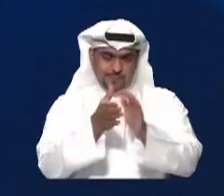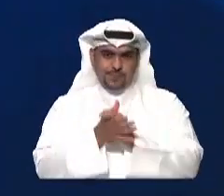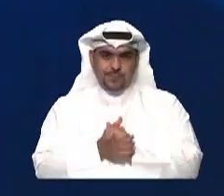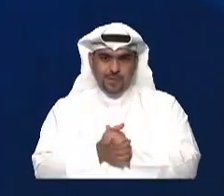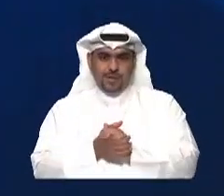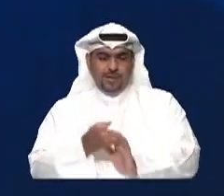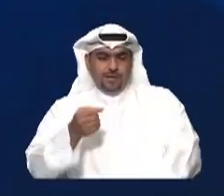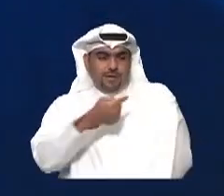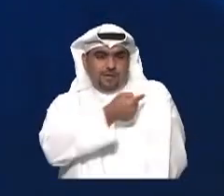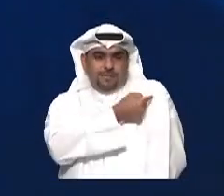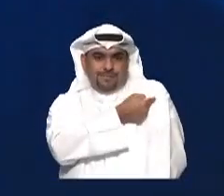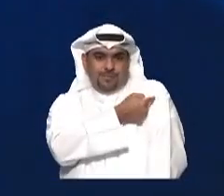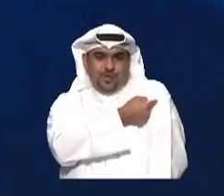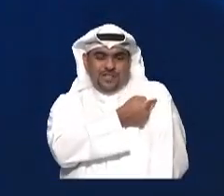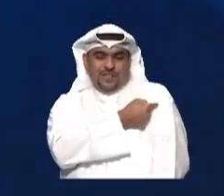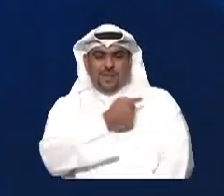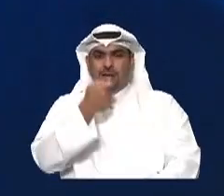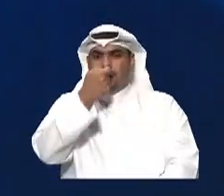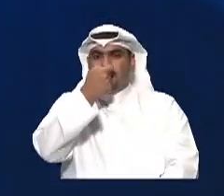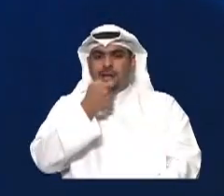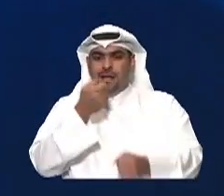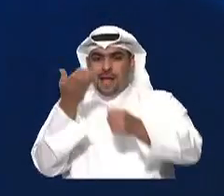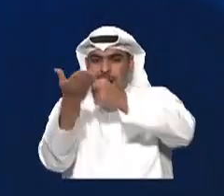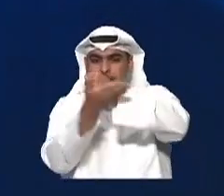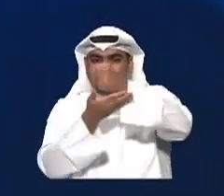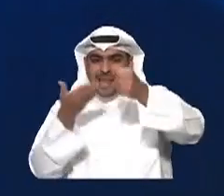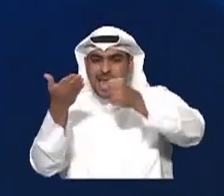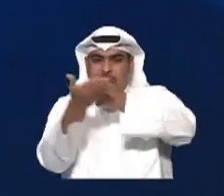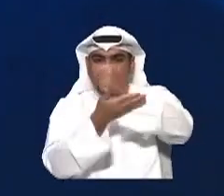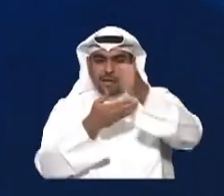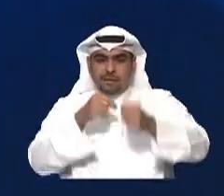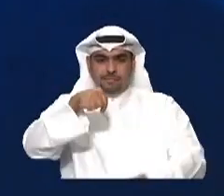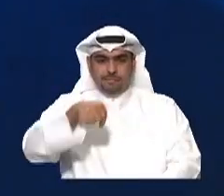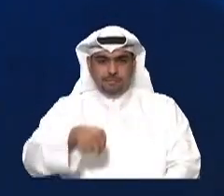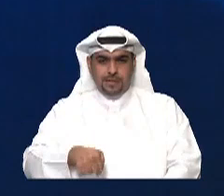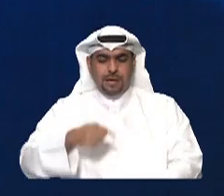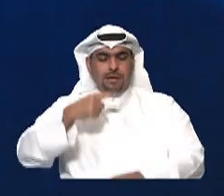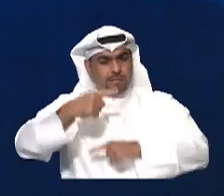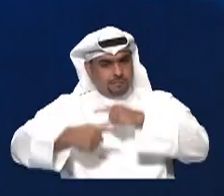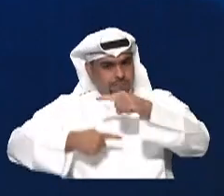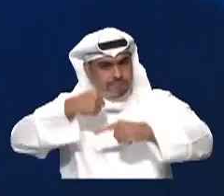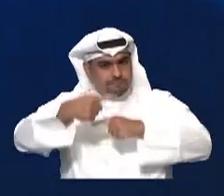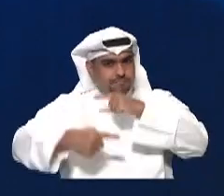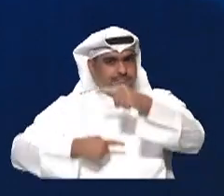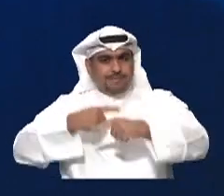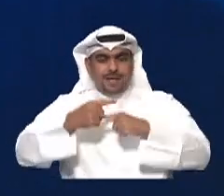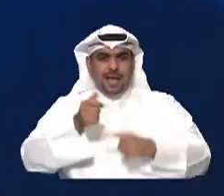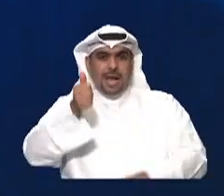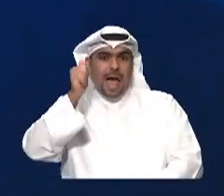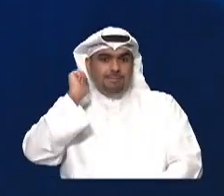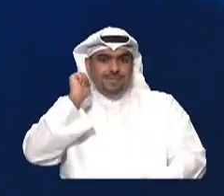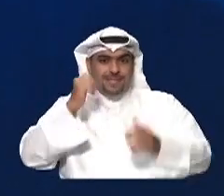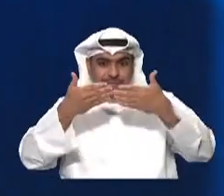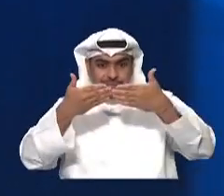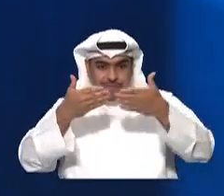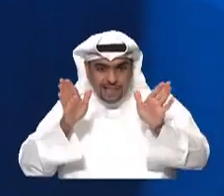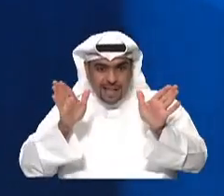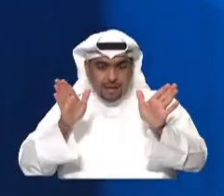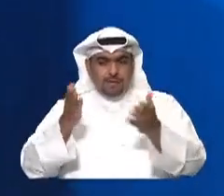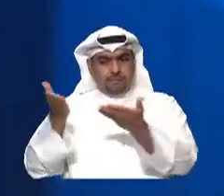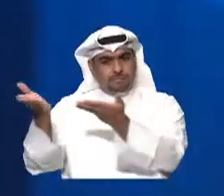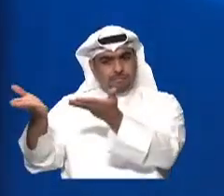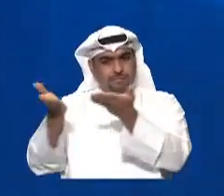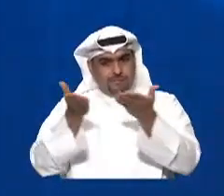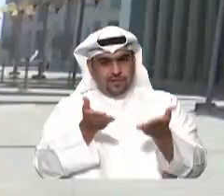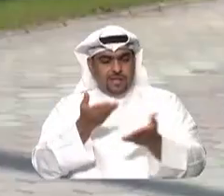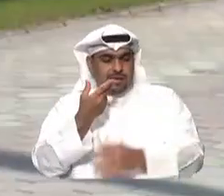يواصل مركز العبدلي للتطعيم ضد كوفيد 19 والذي تم افتتاحه يوم أمس استقبال المسجلين لتلقي اللقاح، وذلك في